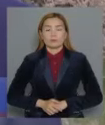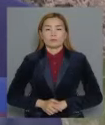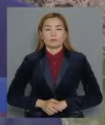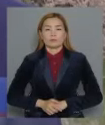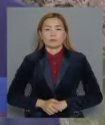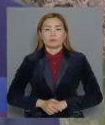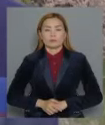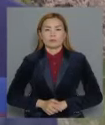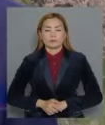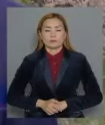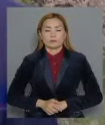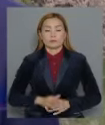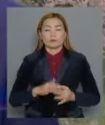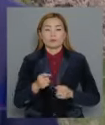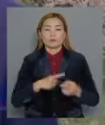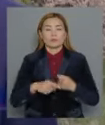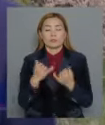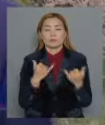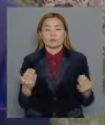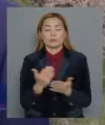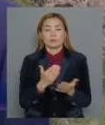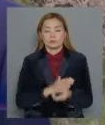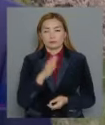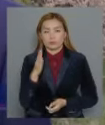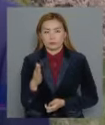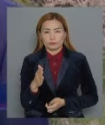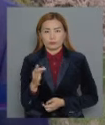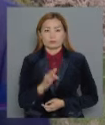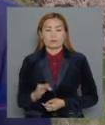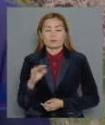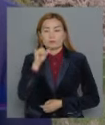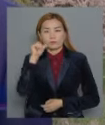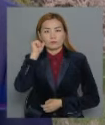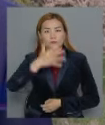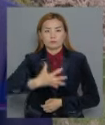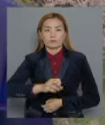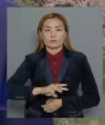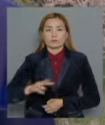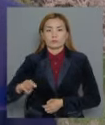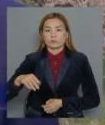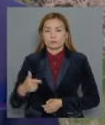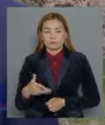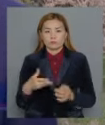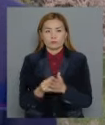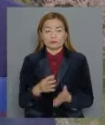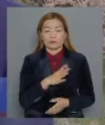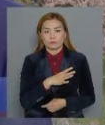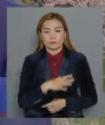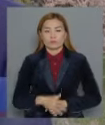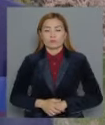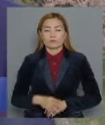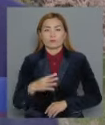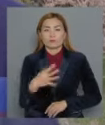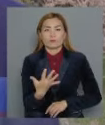кәсіпкерлерге арнаған бағдарлама, бизнес аймақ бағдарламасы, ол бойынша өткен жылы 500 миллион теңге бөлінген еді. Оған біздің